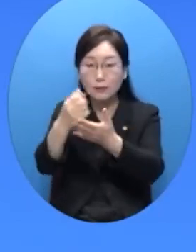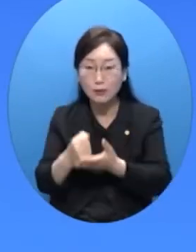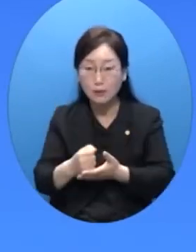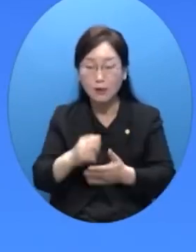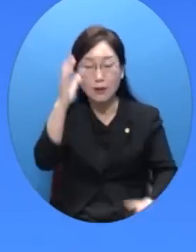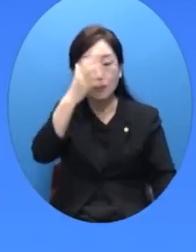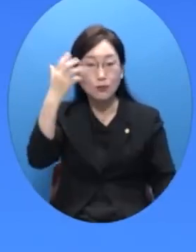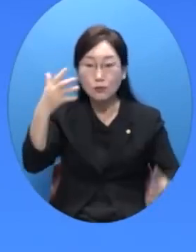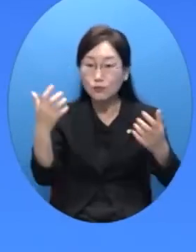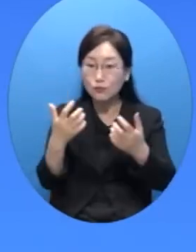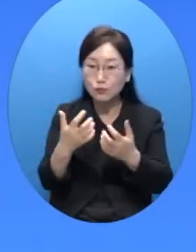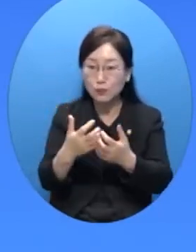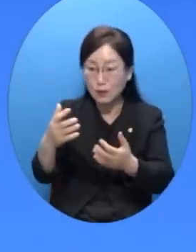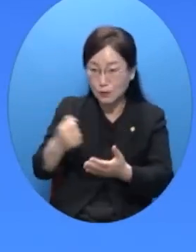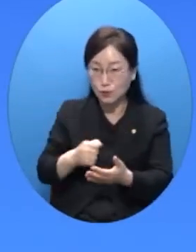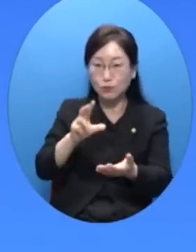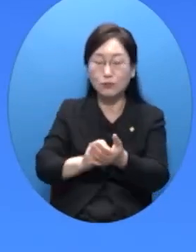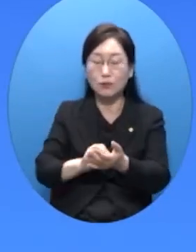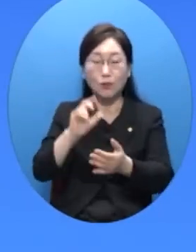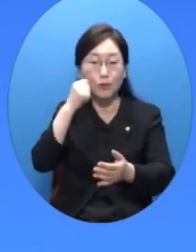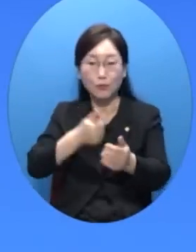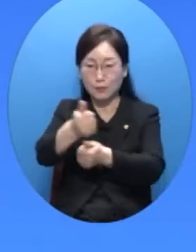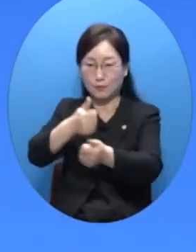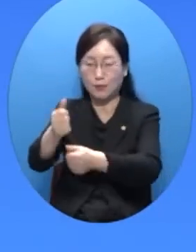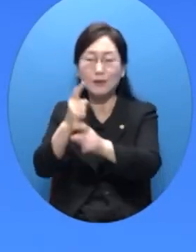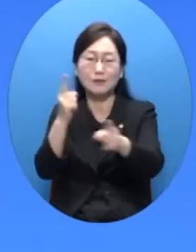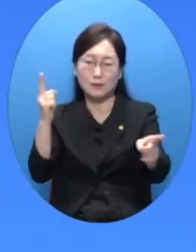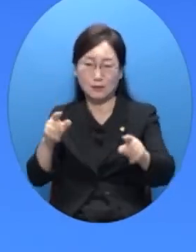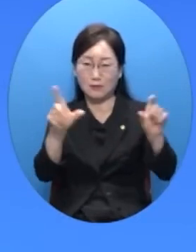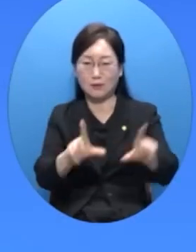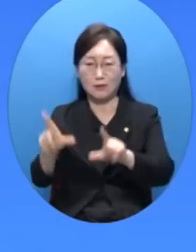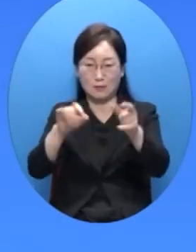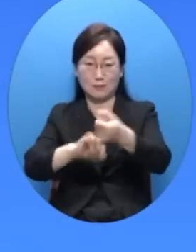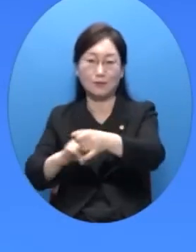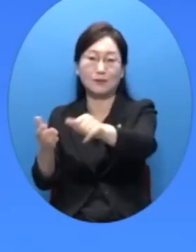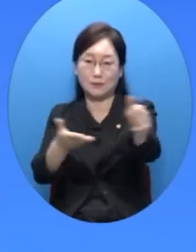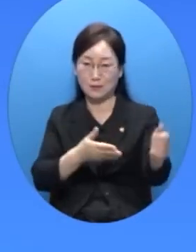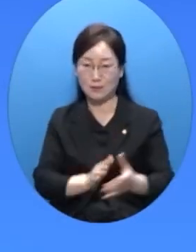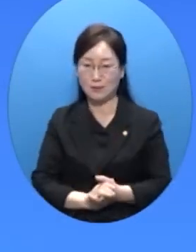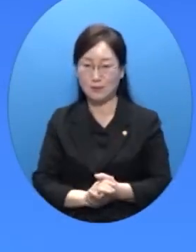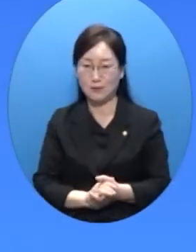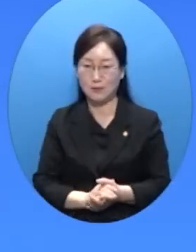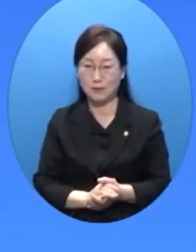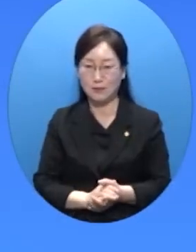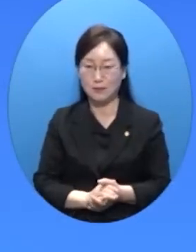성령 충만의 능력으로 모든 문제와 어려움을 이기고 승리하는 삶을 살아가야 하는 것입니다.